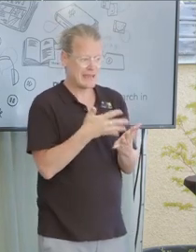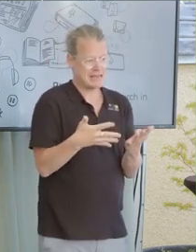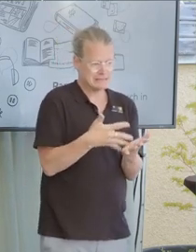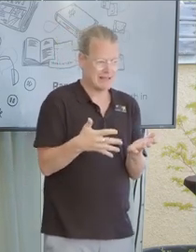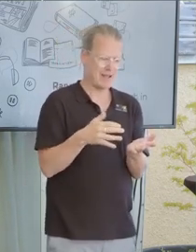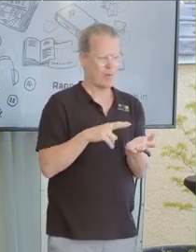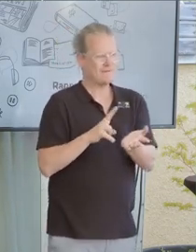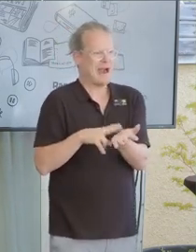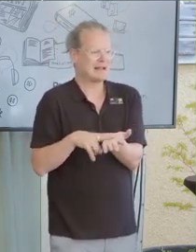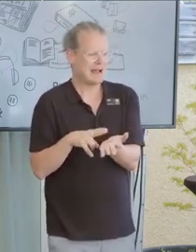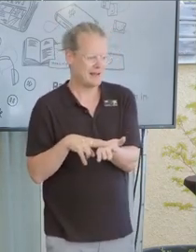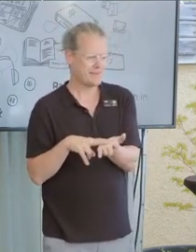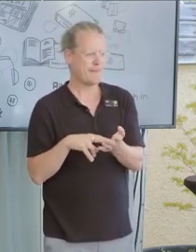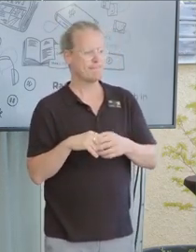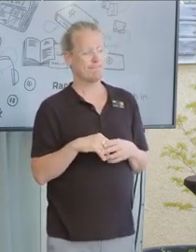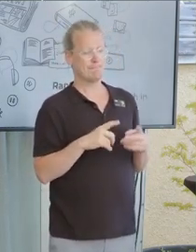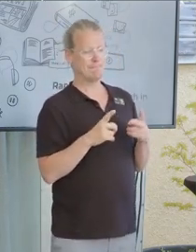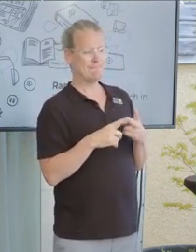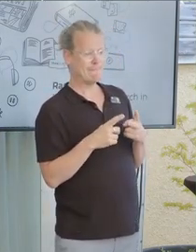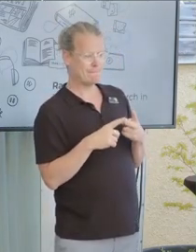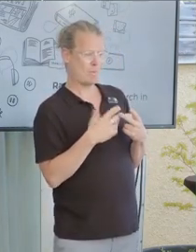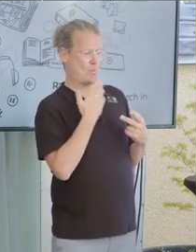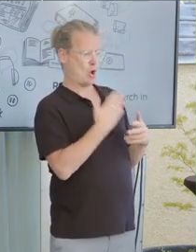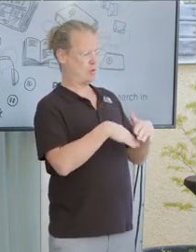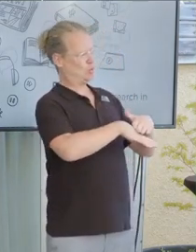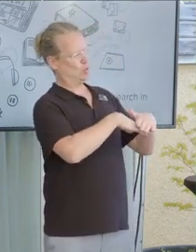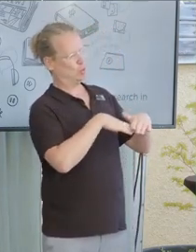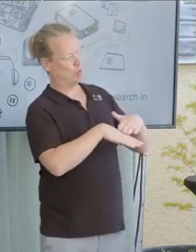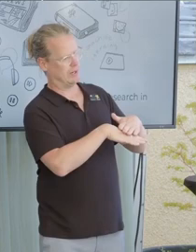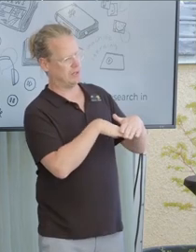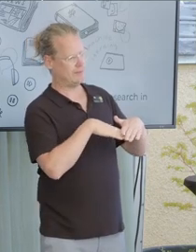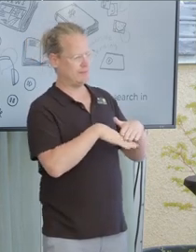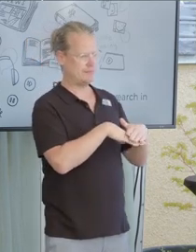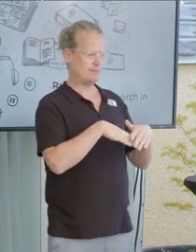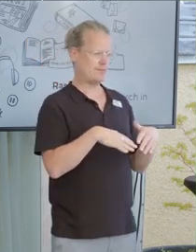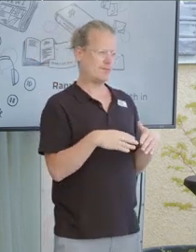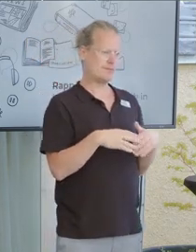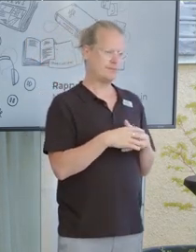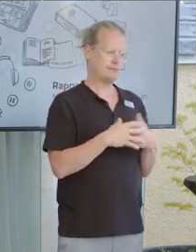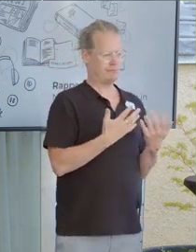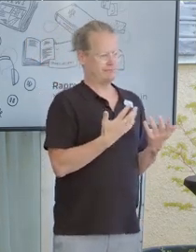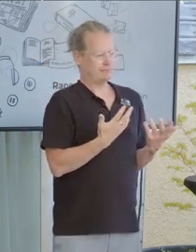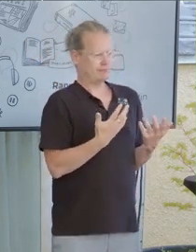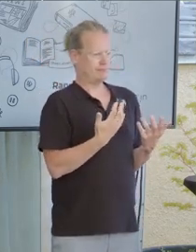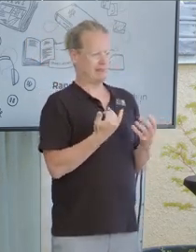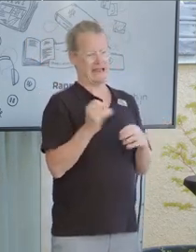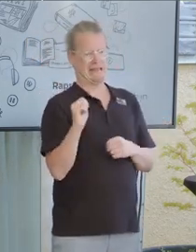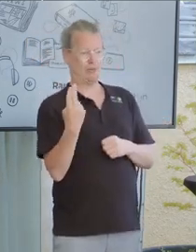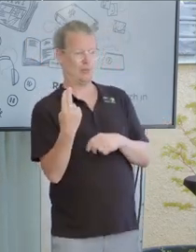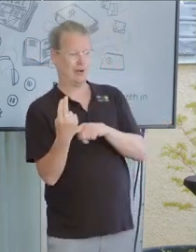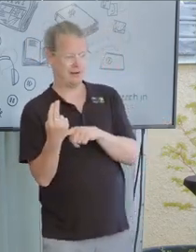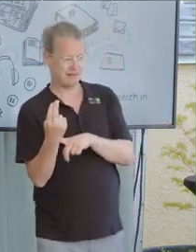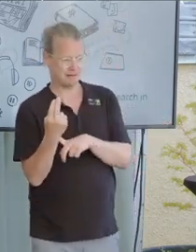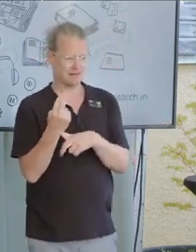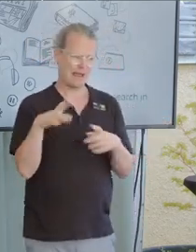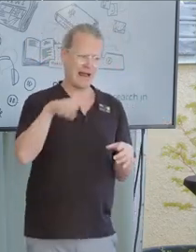Och det lägger ju en väldigt viktig och bra grund, för att det gör det också inom EU tydligare och klarare hur man faktiskt kan ägna sig åt den